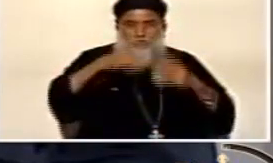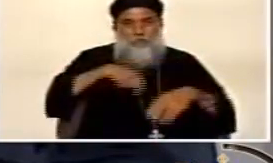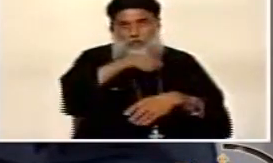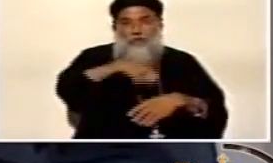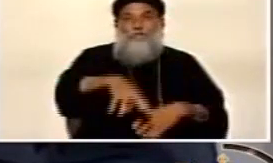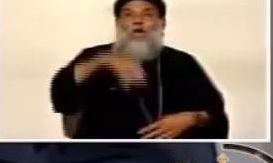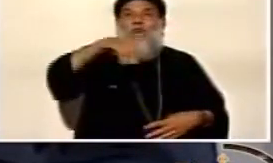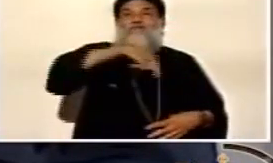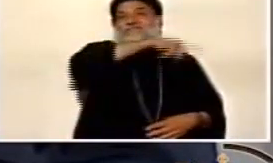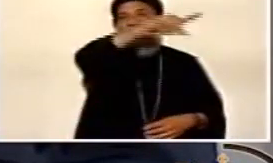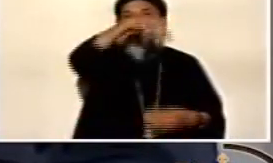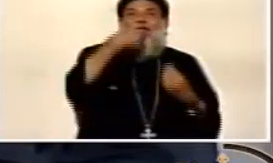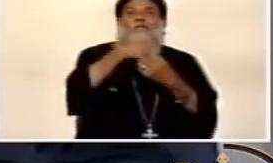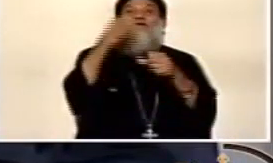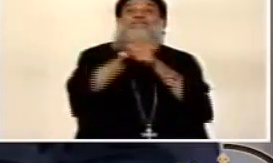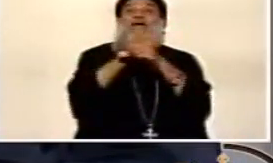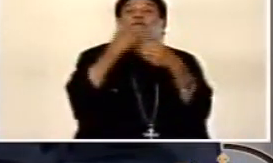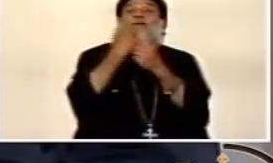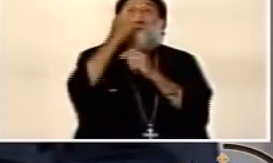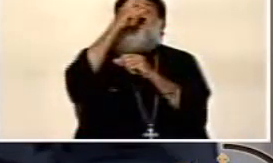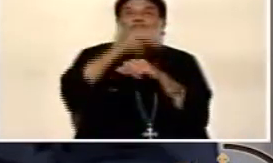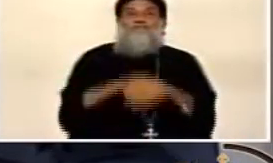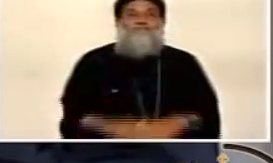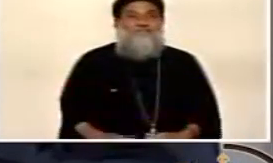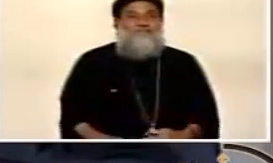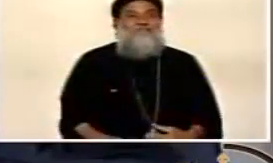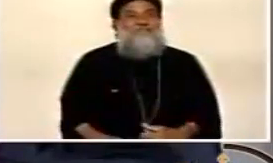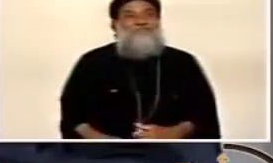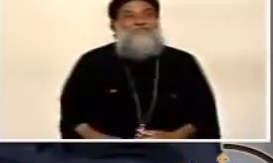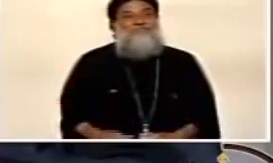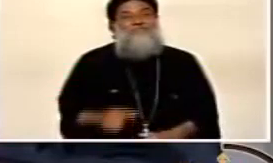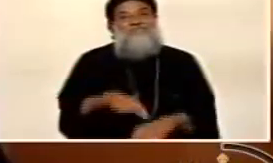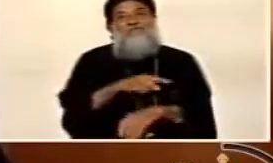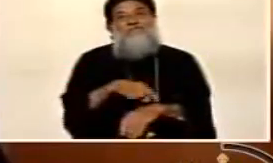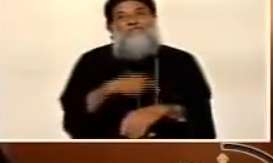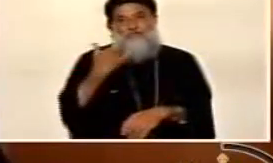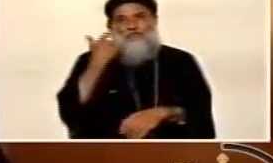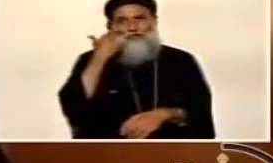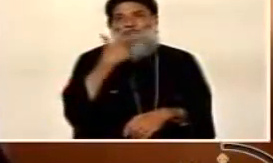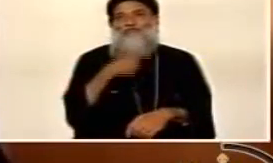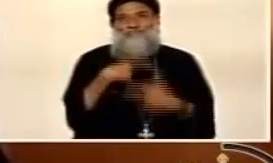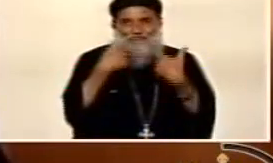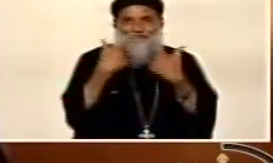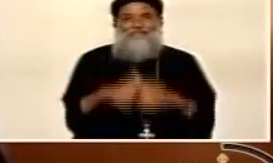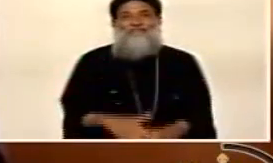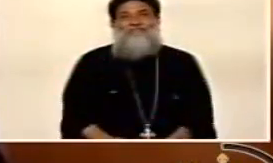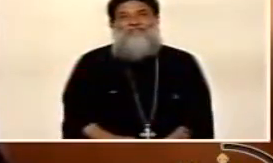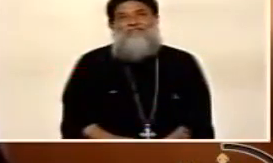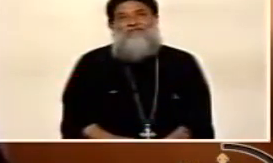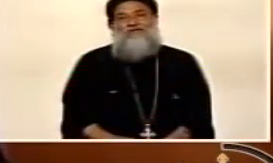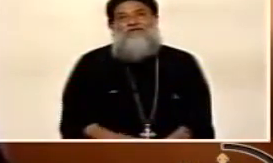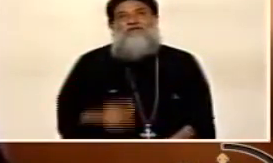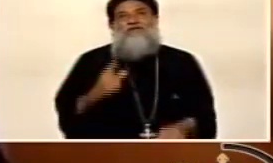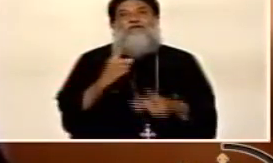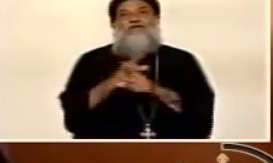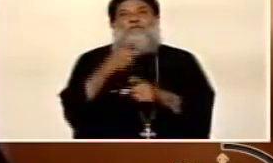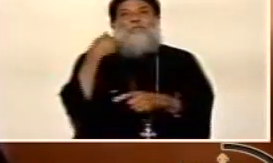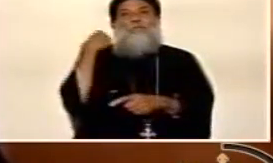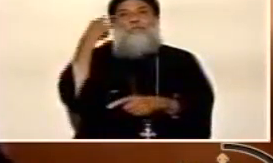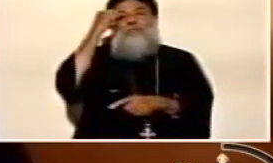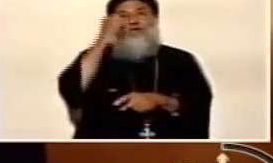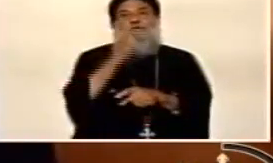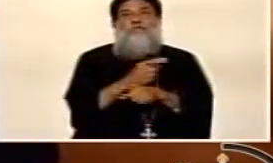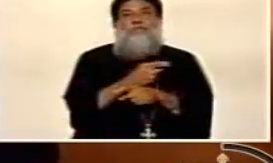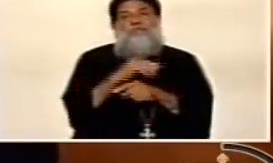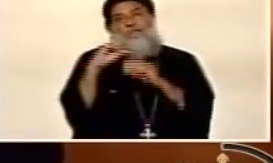كل حال قوما. الحقيقة الجزء ده ساعات ناس بتفهمه غلط. هنا يقصد القديس بولس